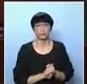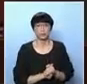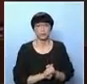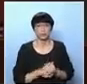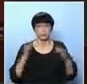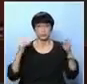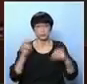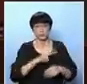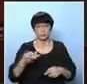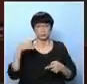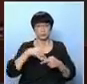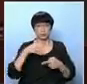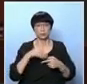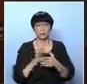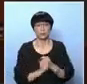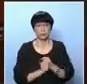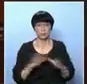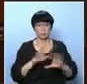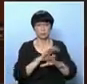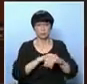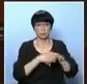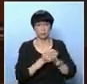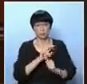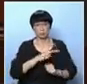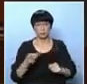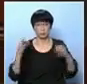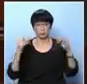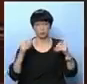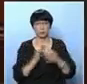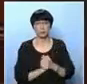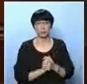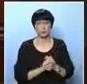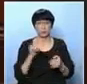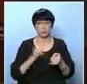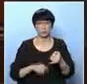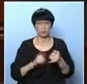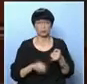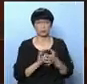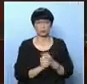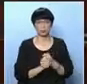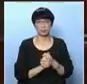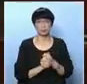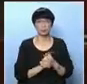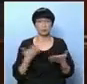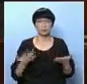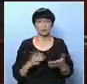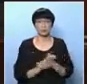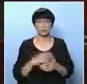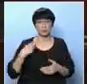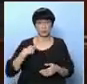广州深圳化、全国广州化，终于呢佢真係而家中国